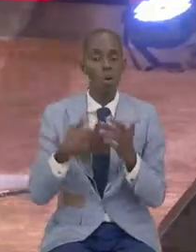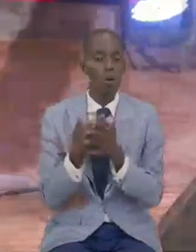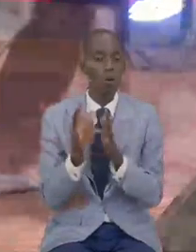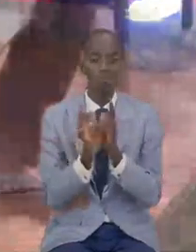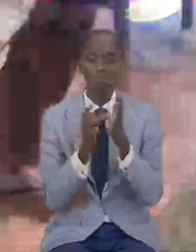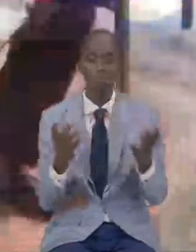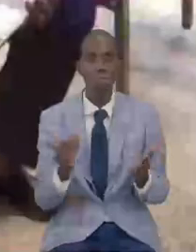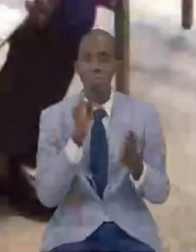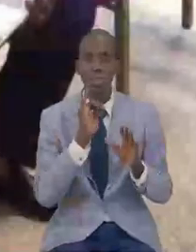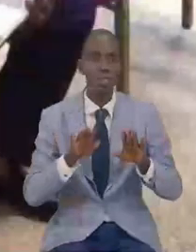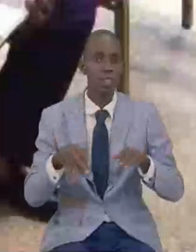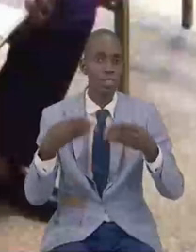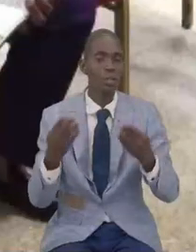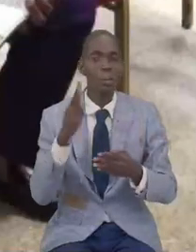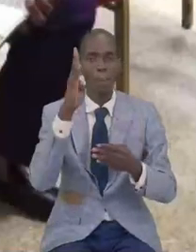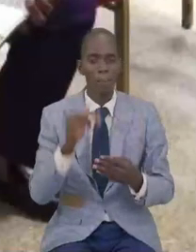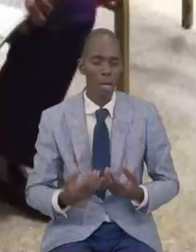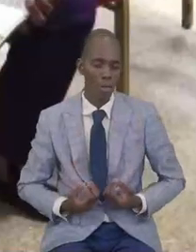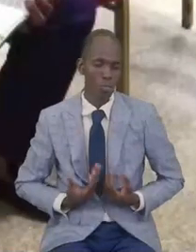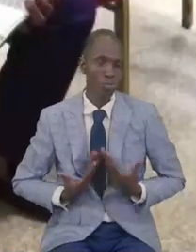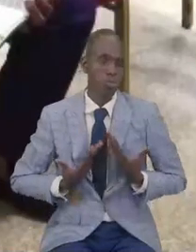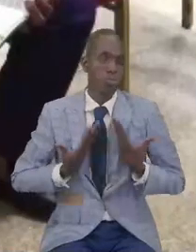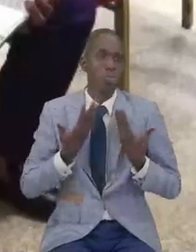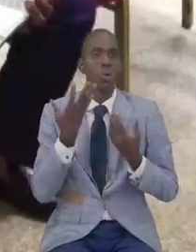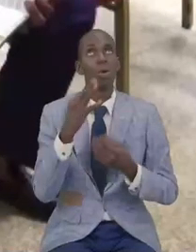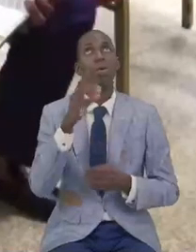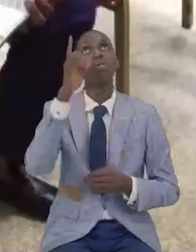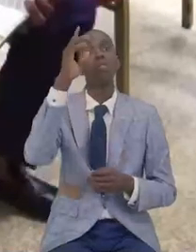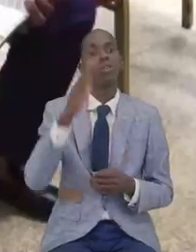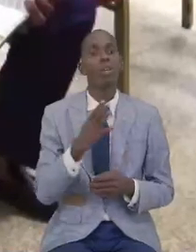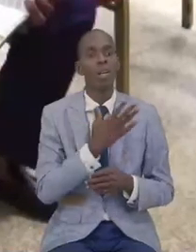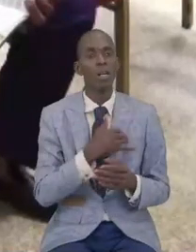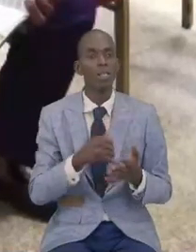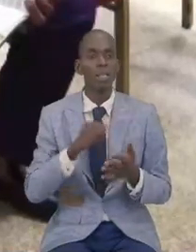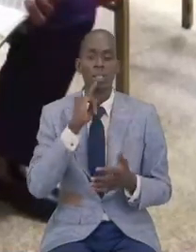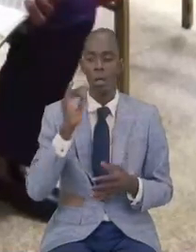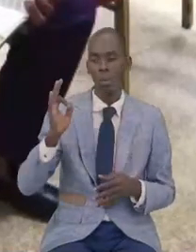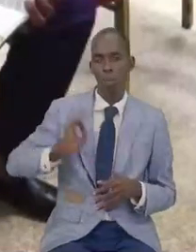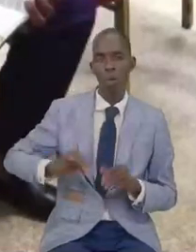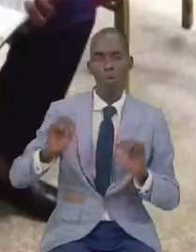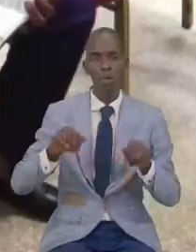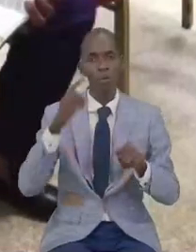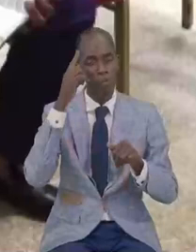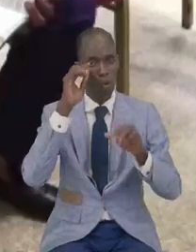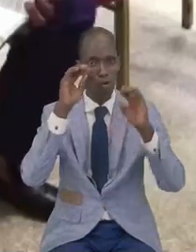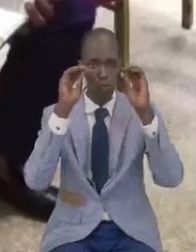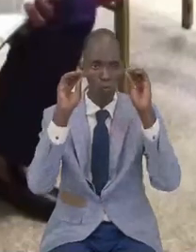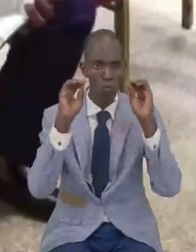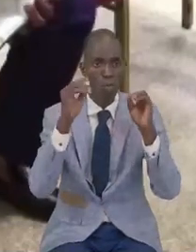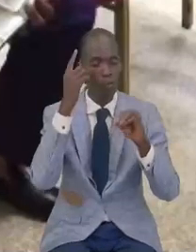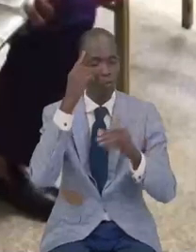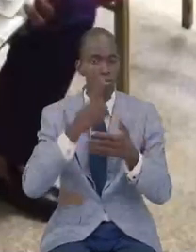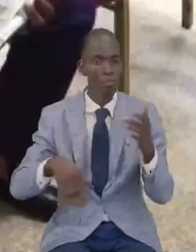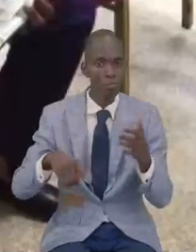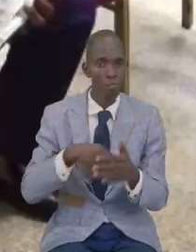Toute écriture est inspirée de Dieu et utile pour enseigner, pour